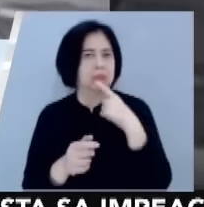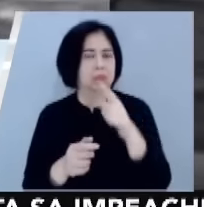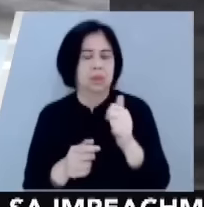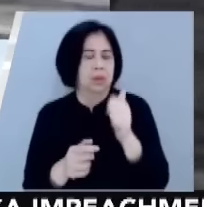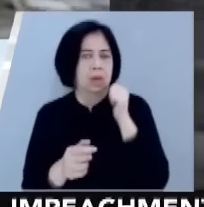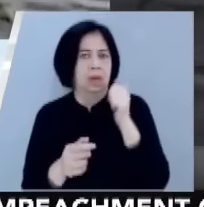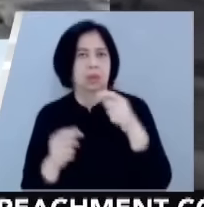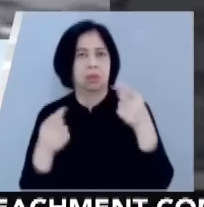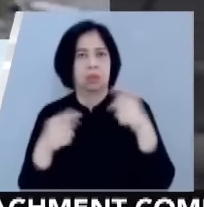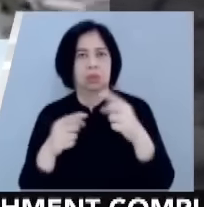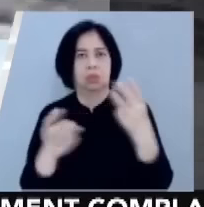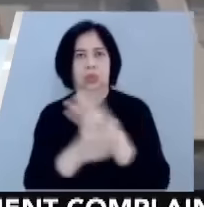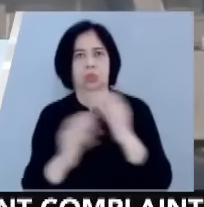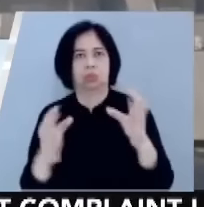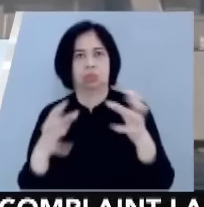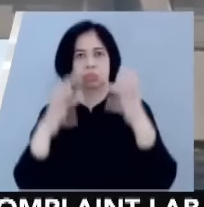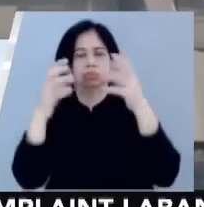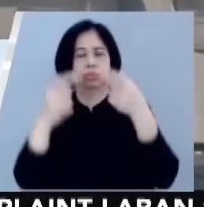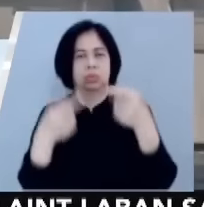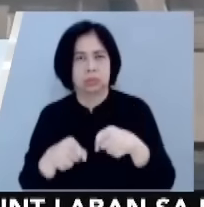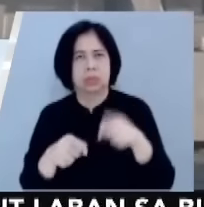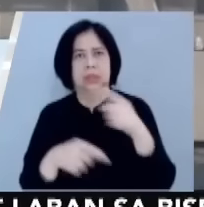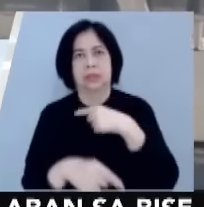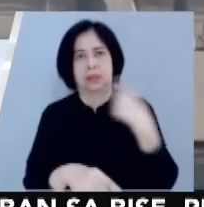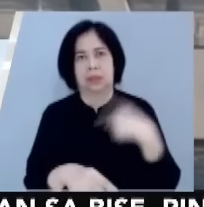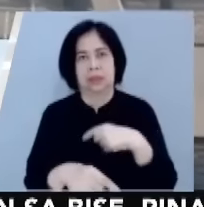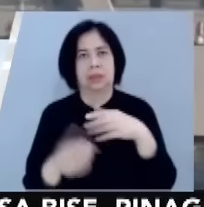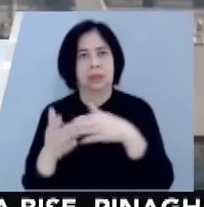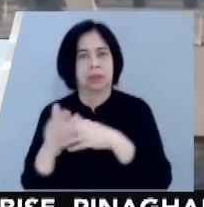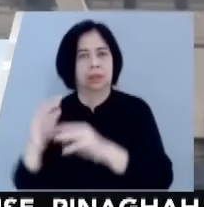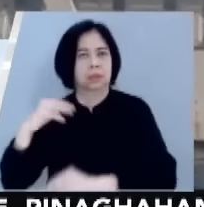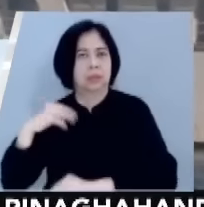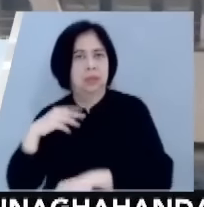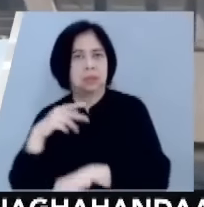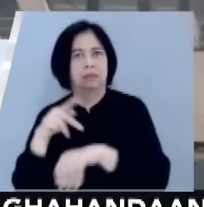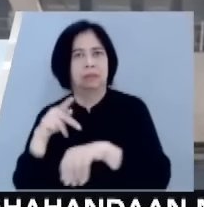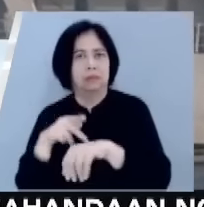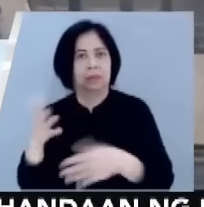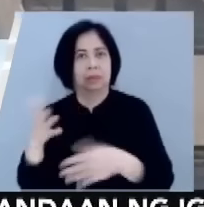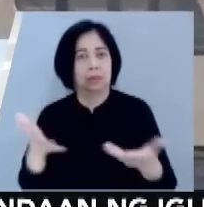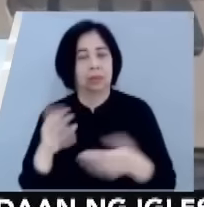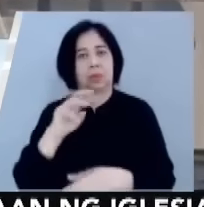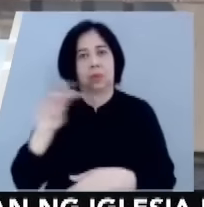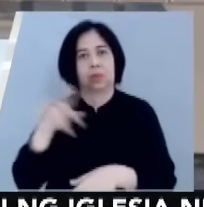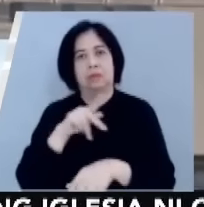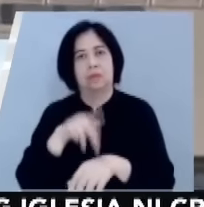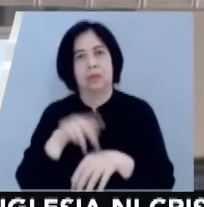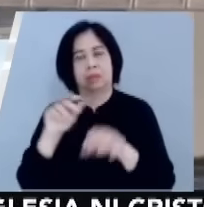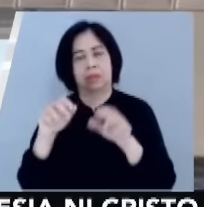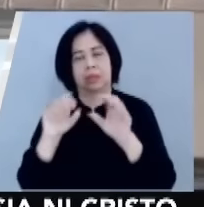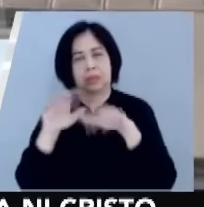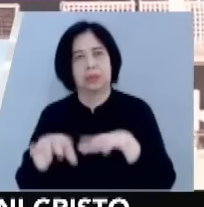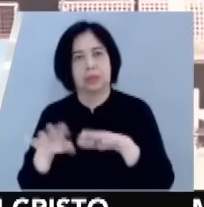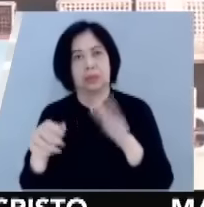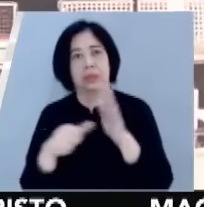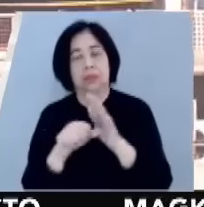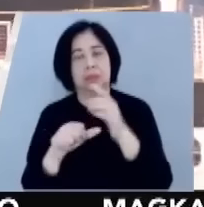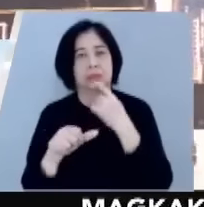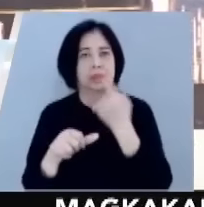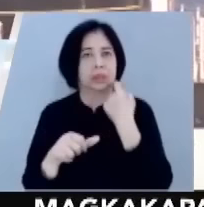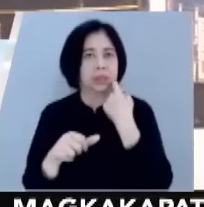sa sitwasyong militar ng China laban sa militar ng Pilipinas sa West Philippine Sea. Muling iginiit ng National Maritime Council kanina,